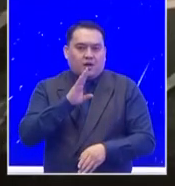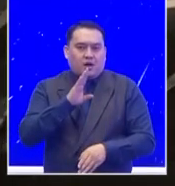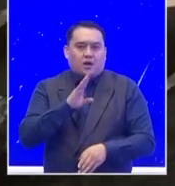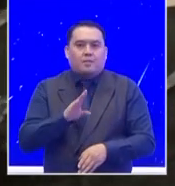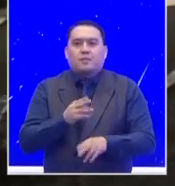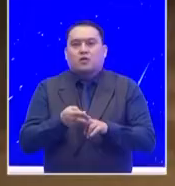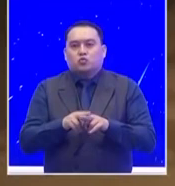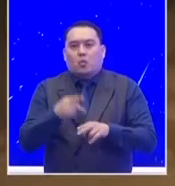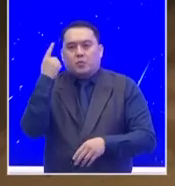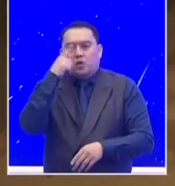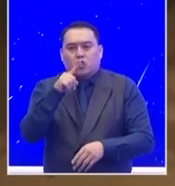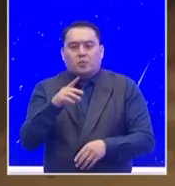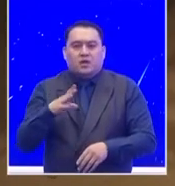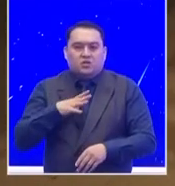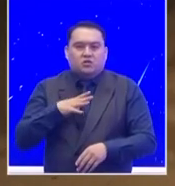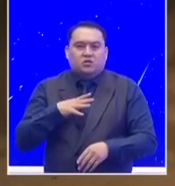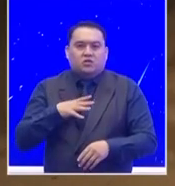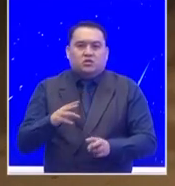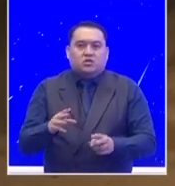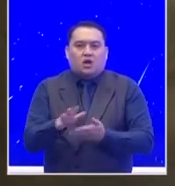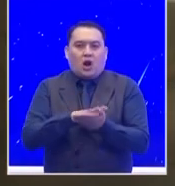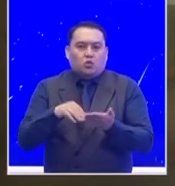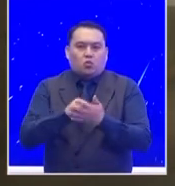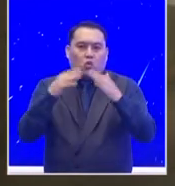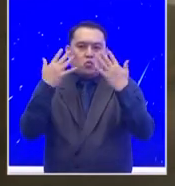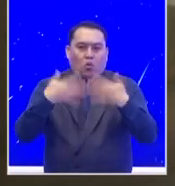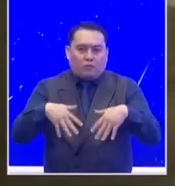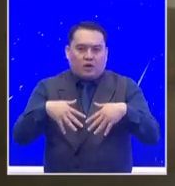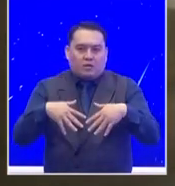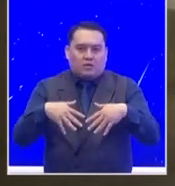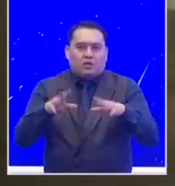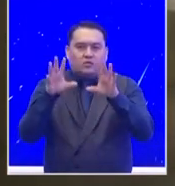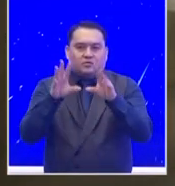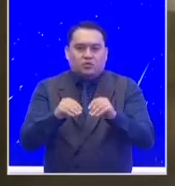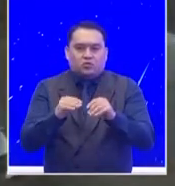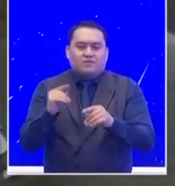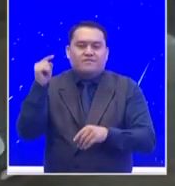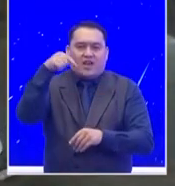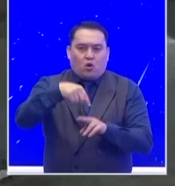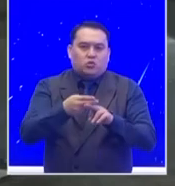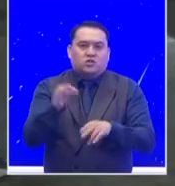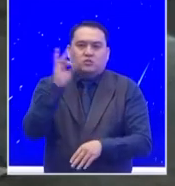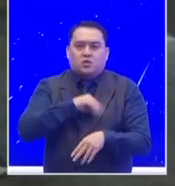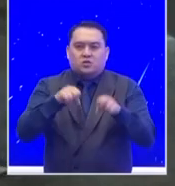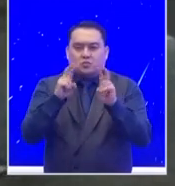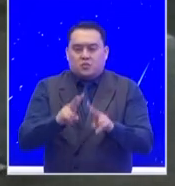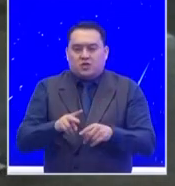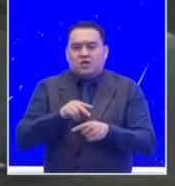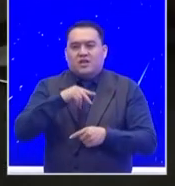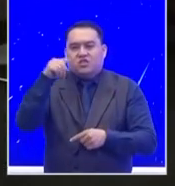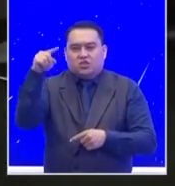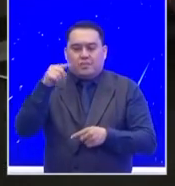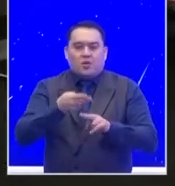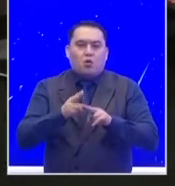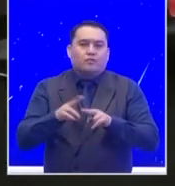по тактическому замыслу произошло частичное разрушение кровли, а потому пожар тушили и сверху, с применением специальной лестницы. Всего